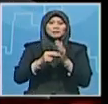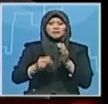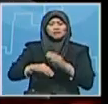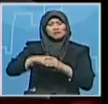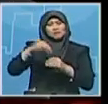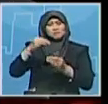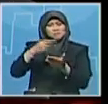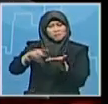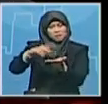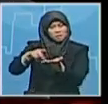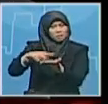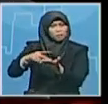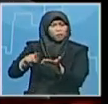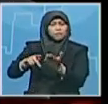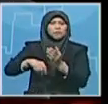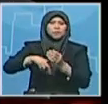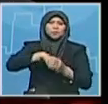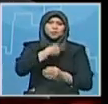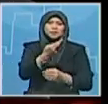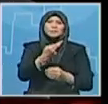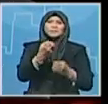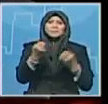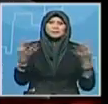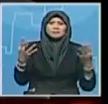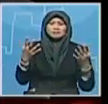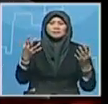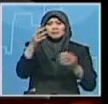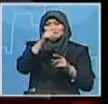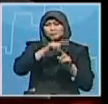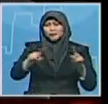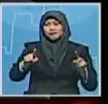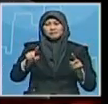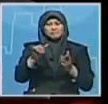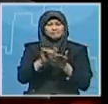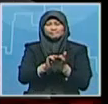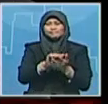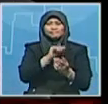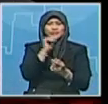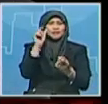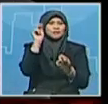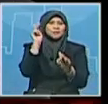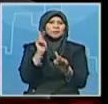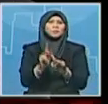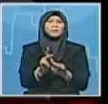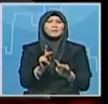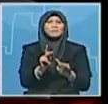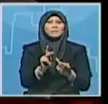mengeluarkan dana yang begitu besar. Dan sudah pasti ini tidak viable untuk